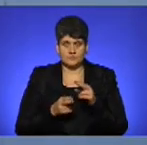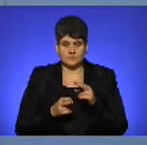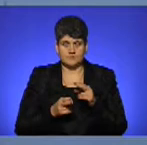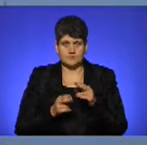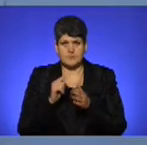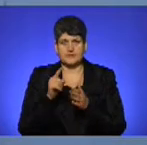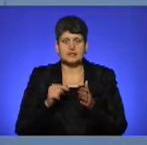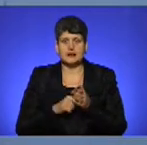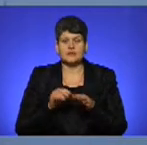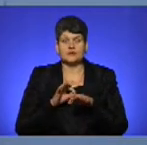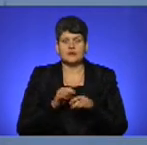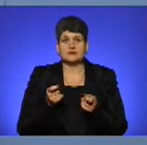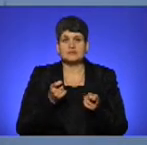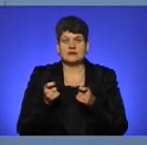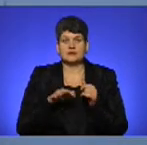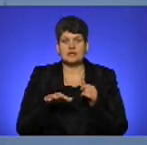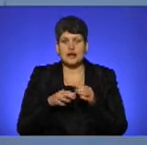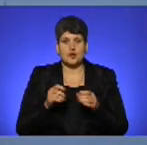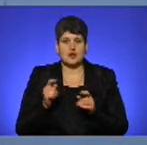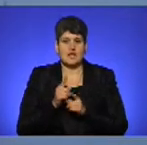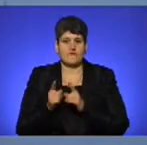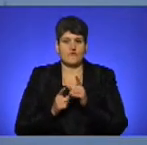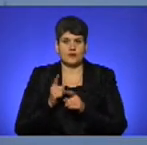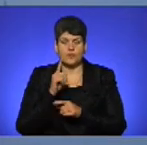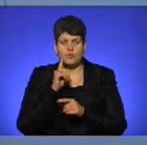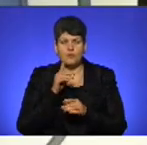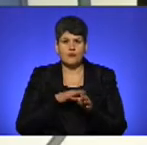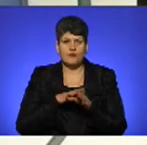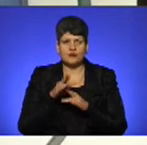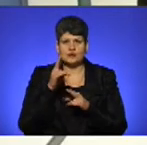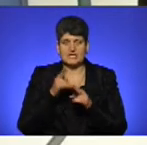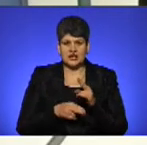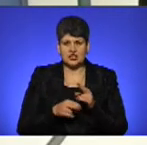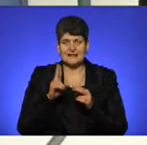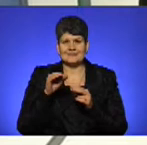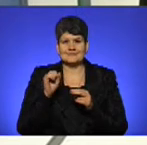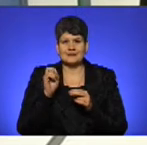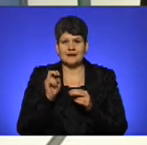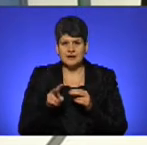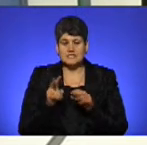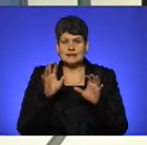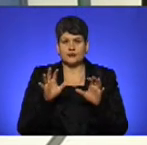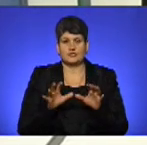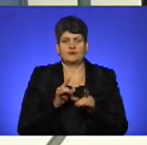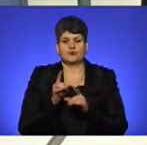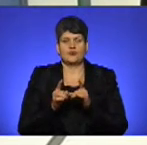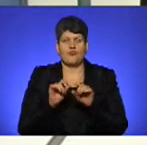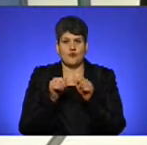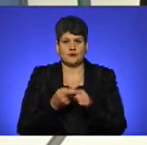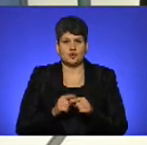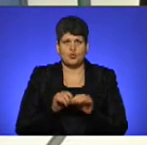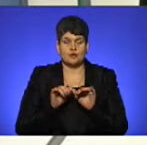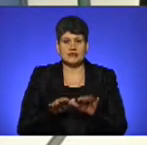врегулюють всі питання проведення адміністративно-територіальної реформи. Тобто повністю закінчиться цикл законодавчого оформлення цього процесу.